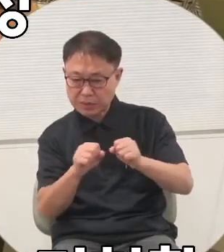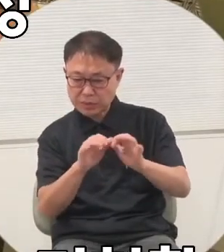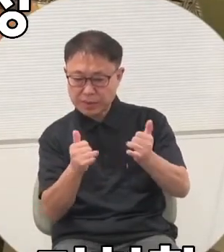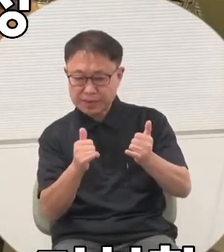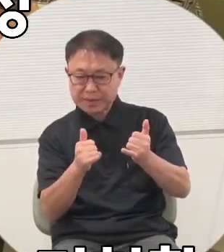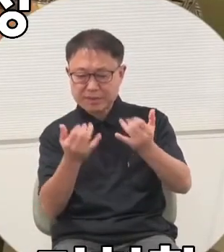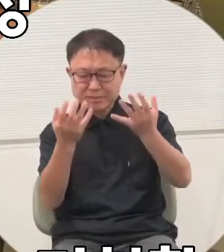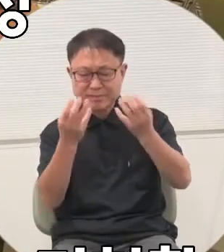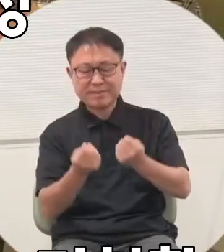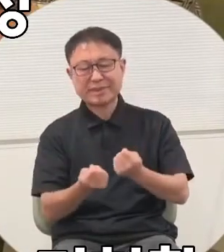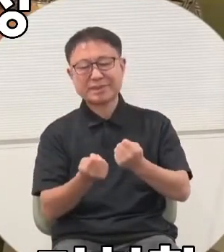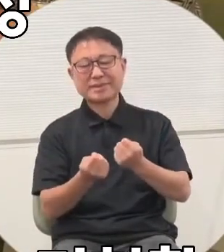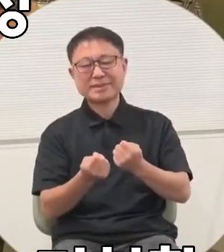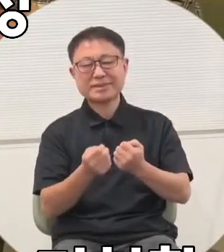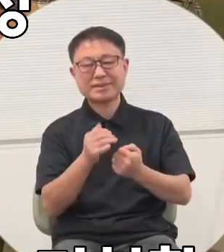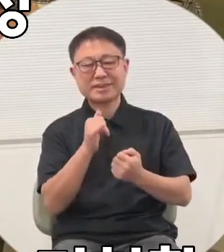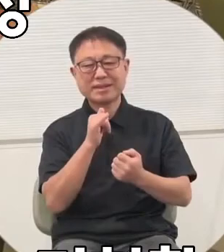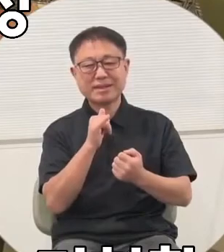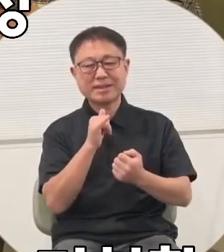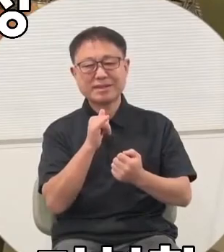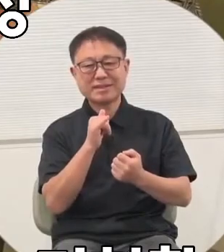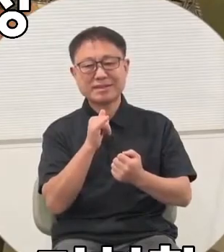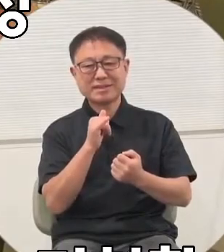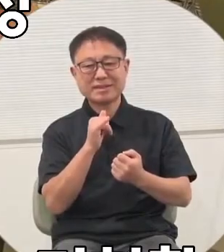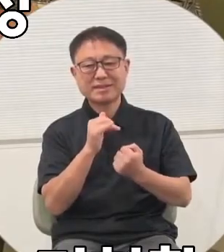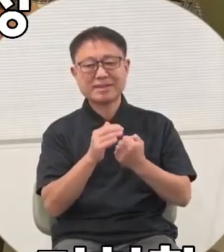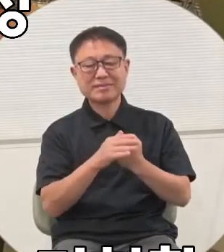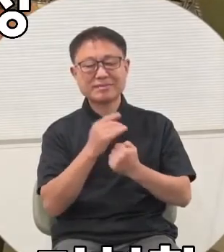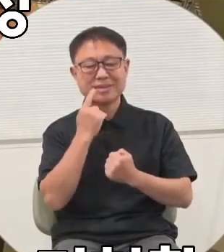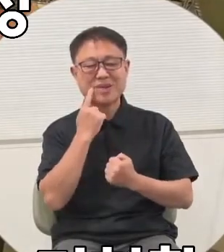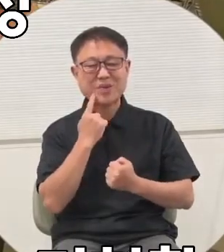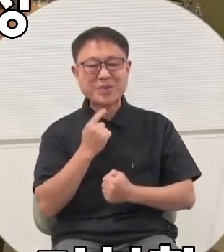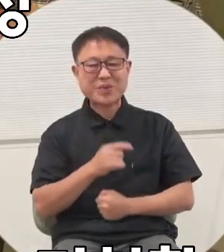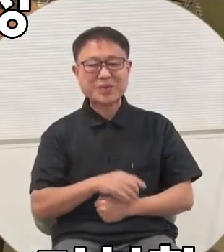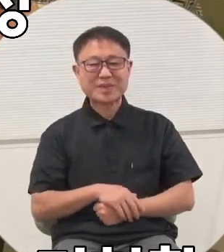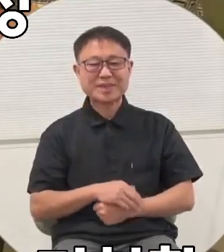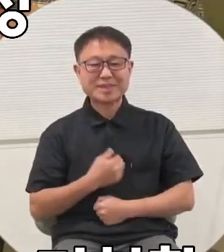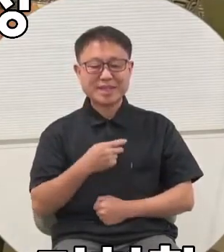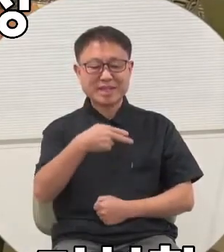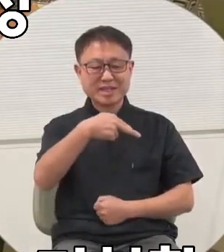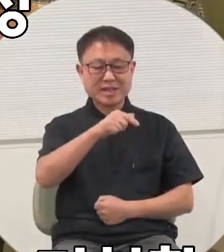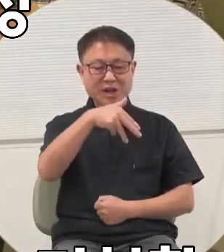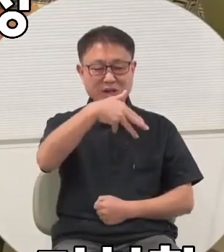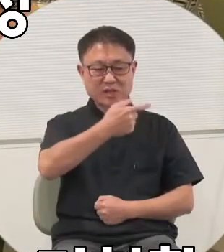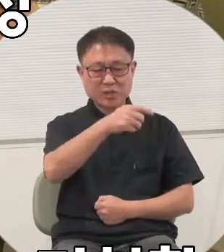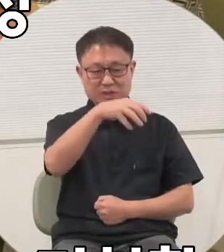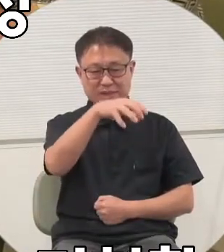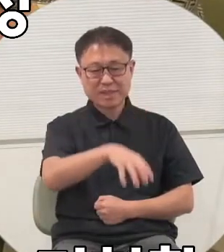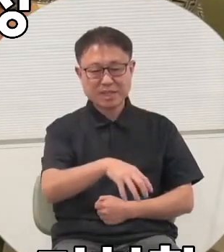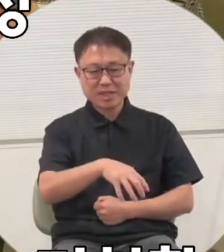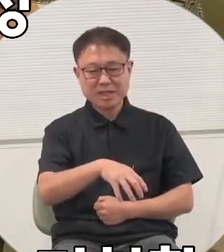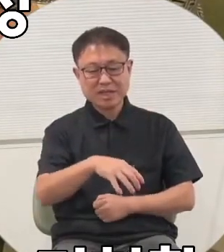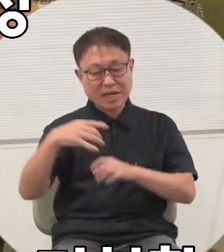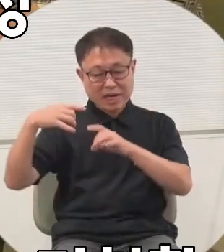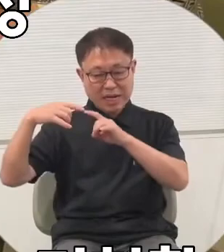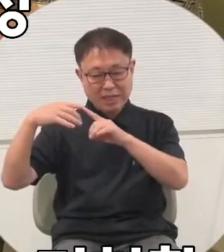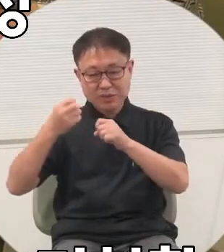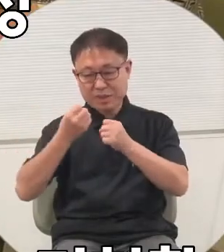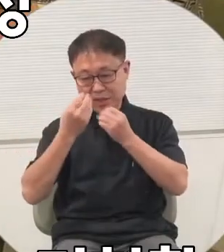활동가들이 많이 계신다는 점이 참 부럽고 또 저희 서초구에도 이런 공동체 라디오가